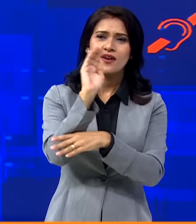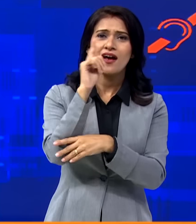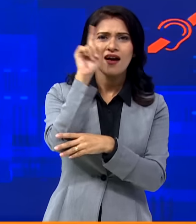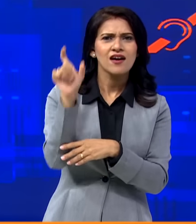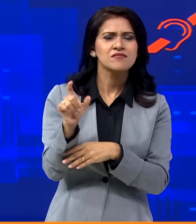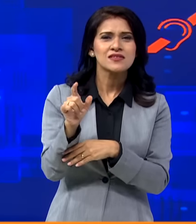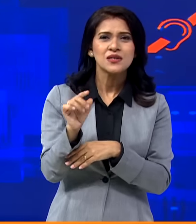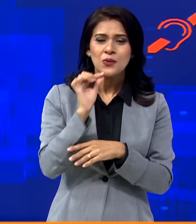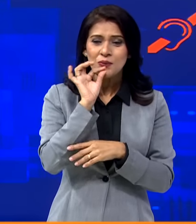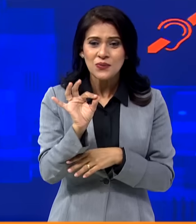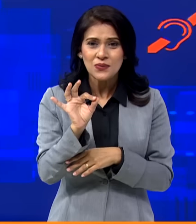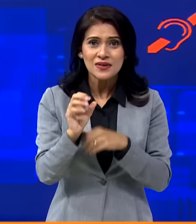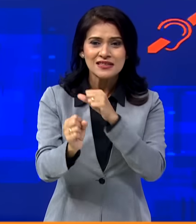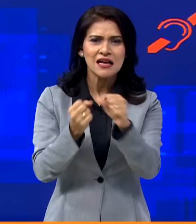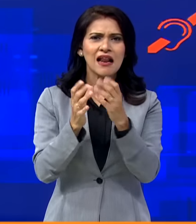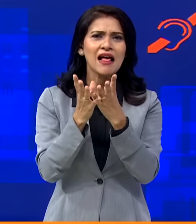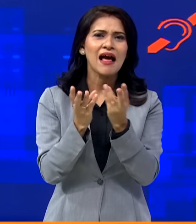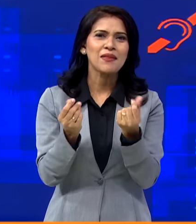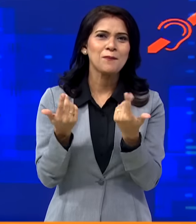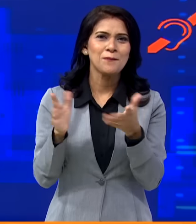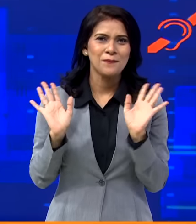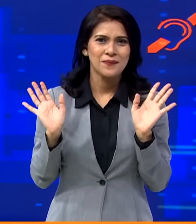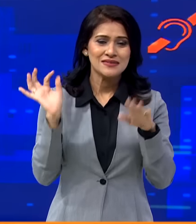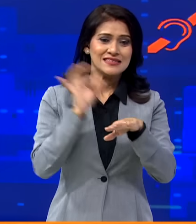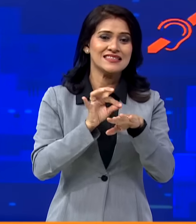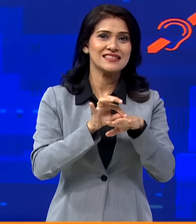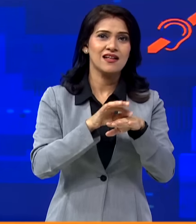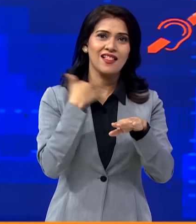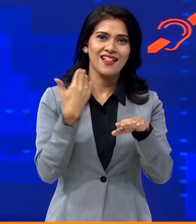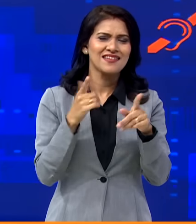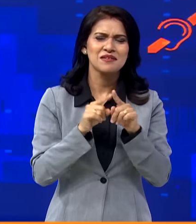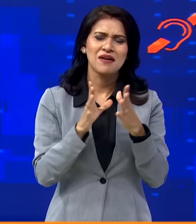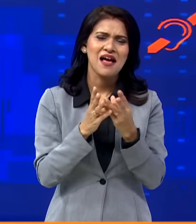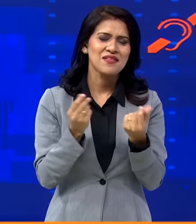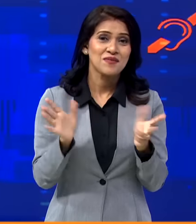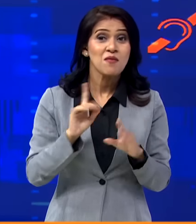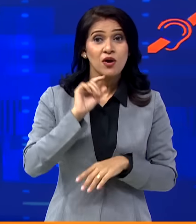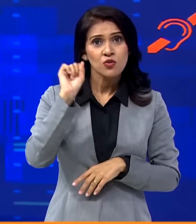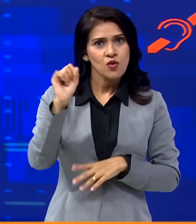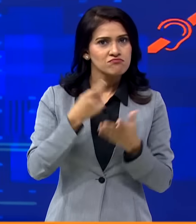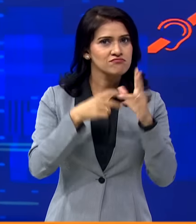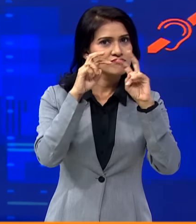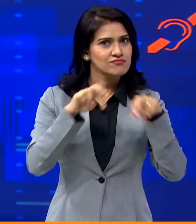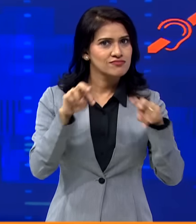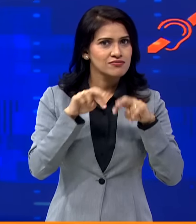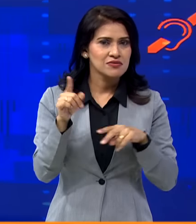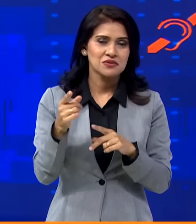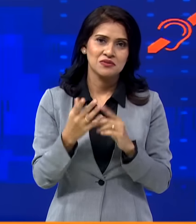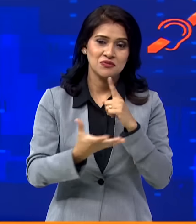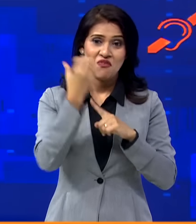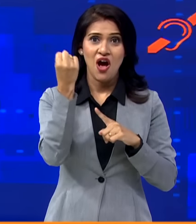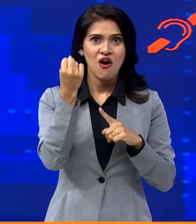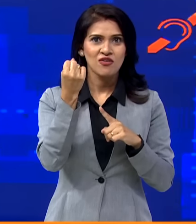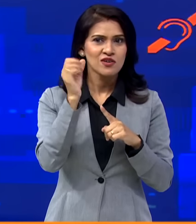गया होगा लेकिन क्योंकि आपकी रिसर्च टीम को मैं थैंक यू कहना चाहूंगा उसको कि उन्होंने